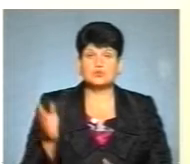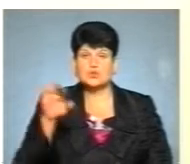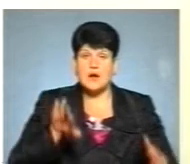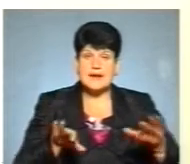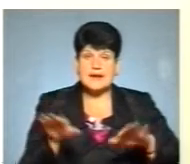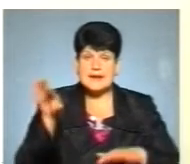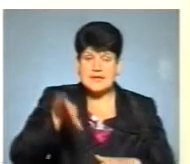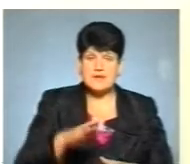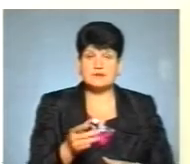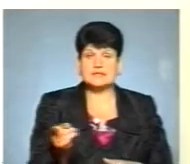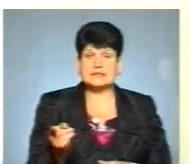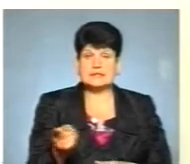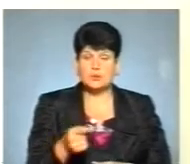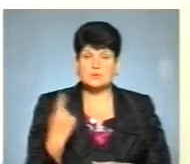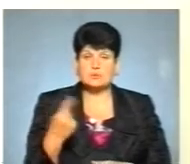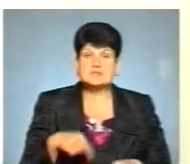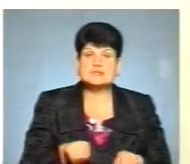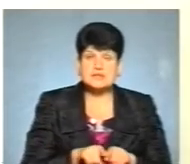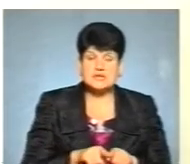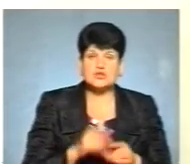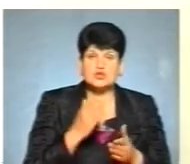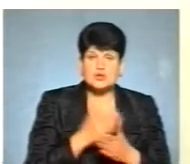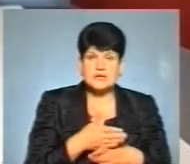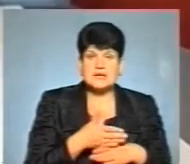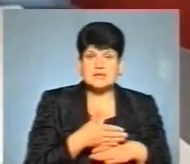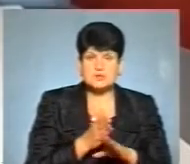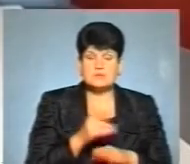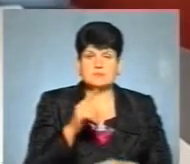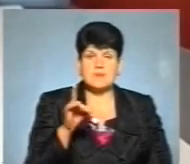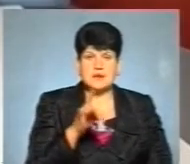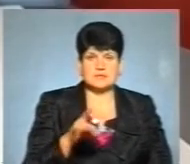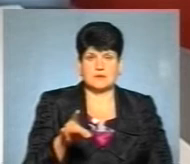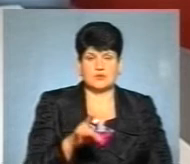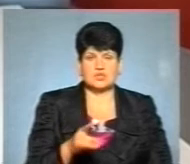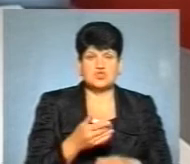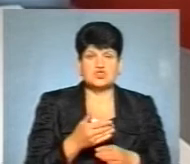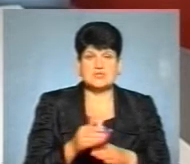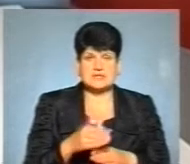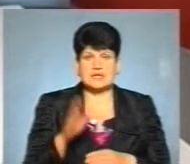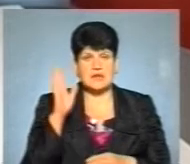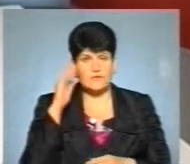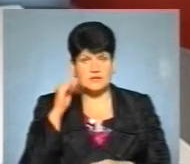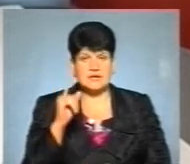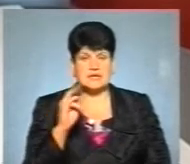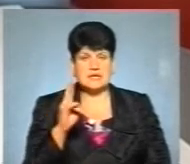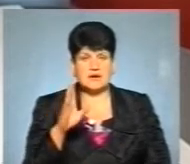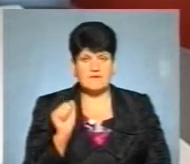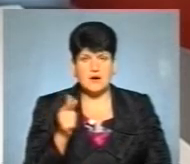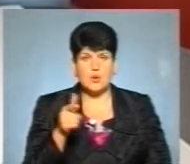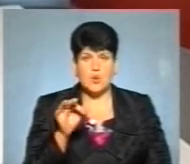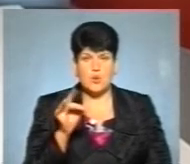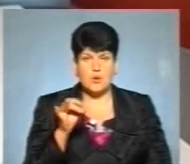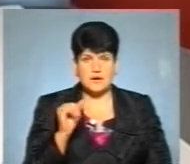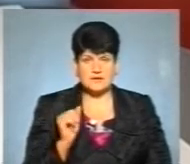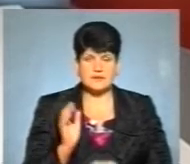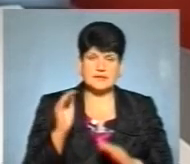що вода тече, є злом на Збаратському районі. Частина води Іква, Горінь тече на